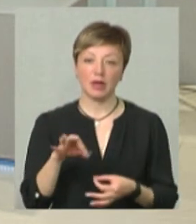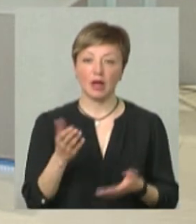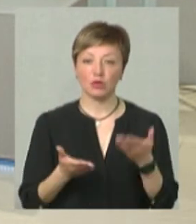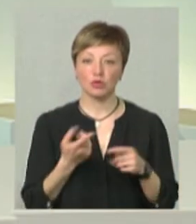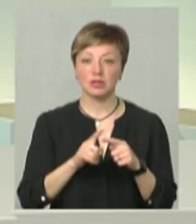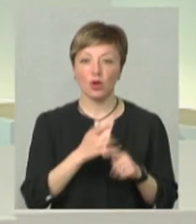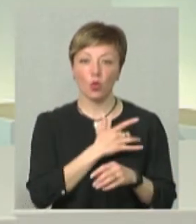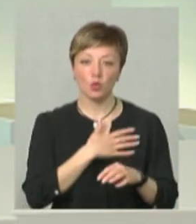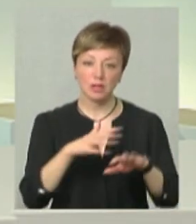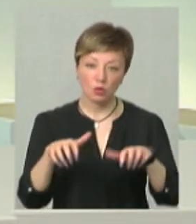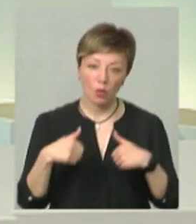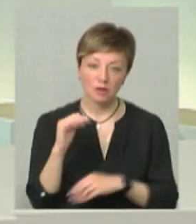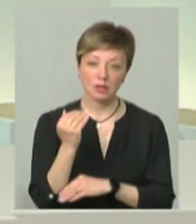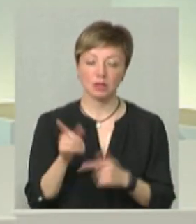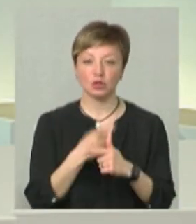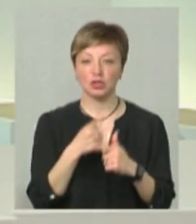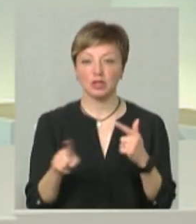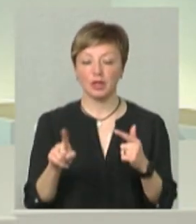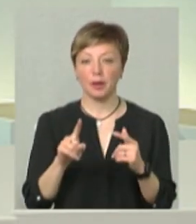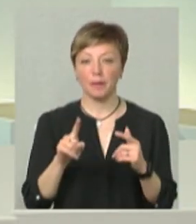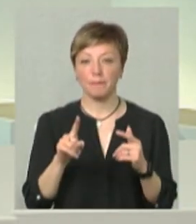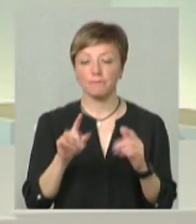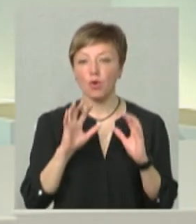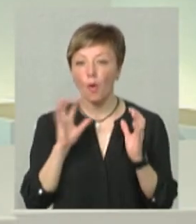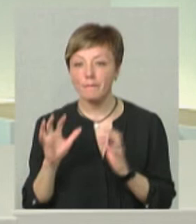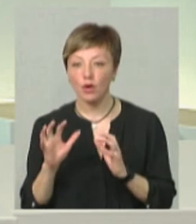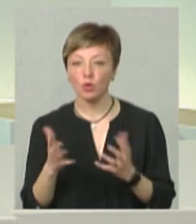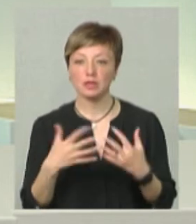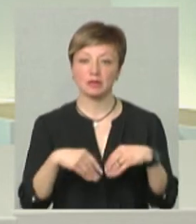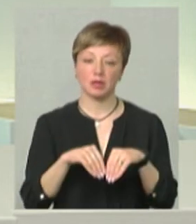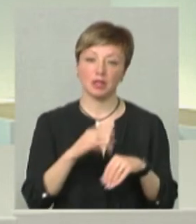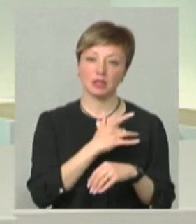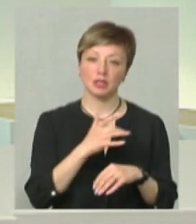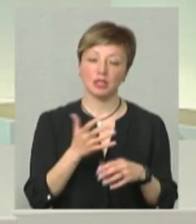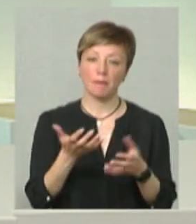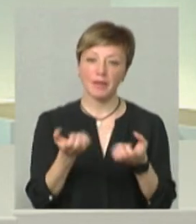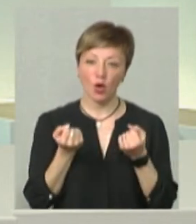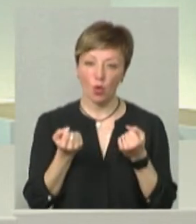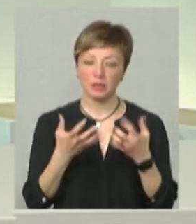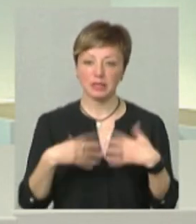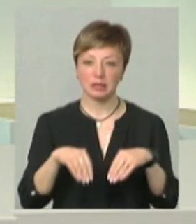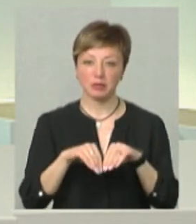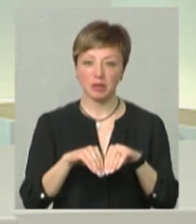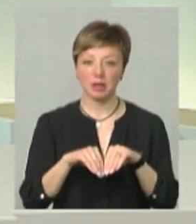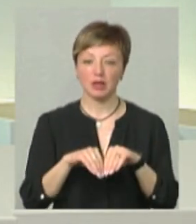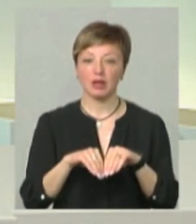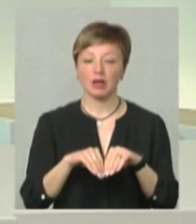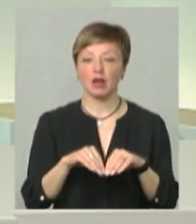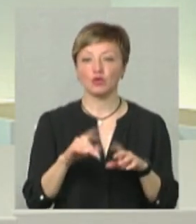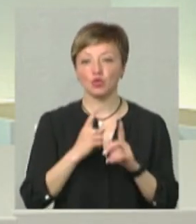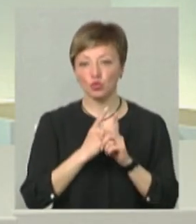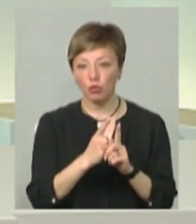якщо це усиновлена дитина, чи це сім'я під опікунська сім'я, чи прийомна сім'я. Все одно йде супровід, все одно